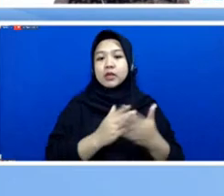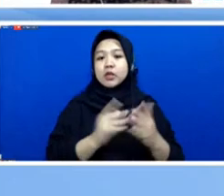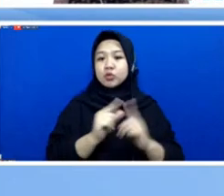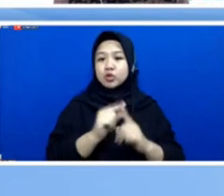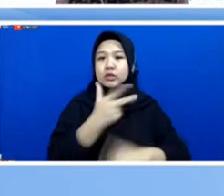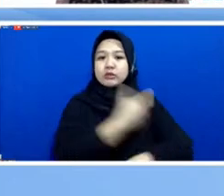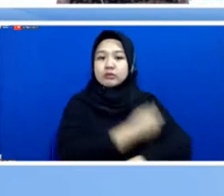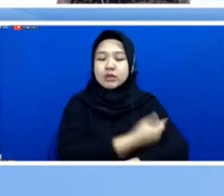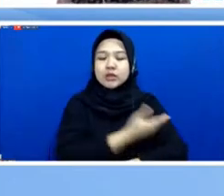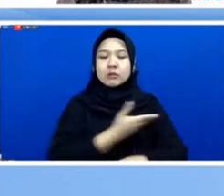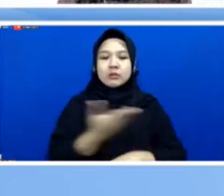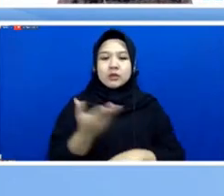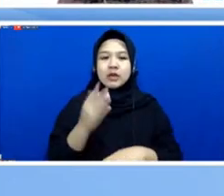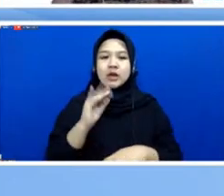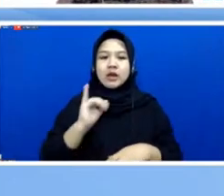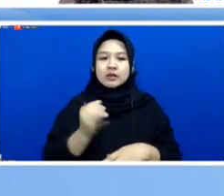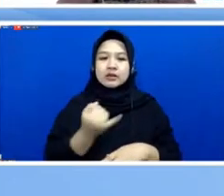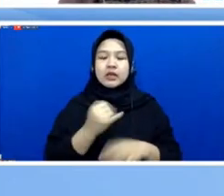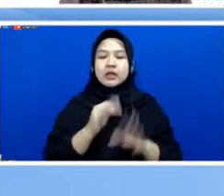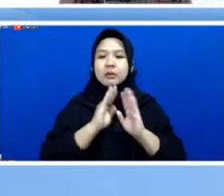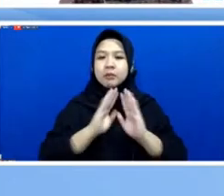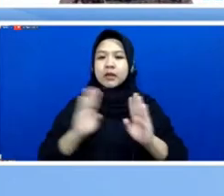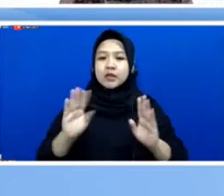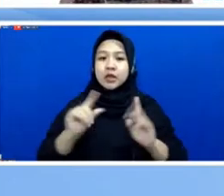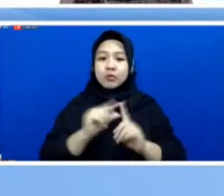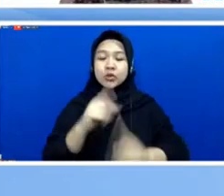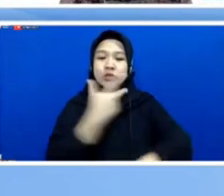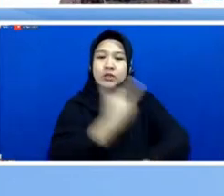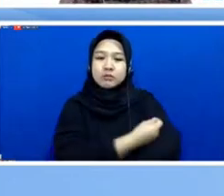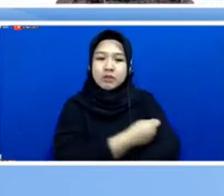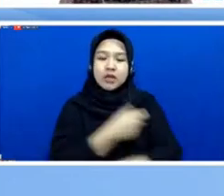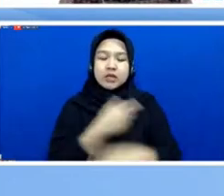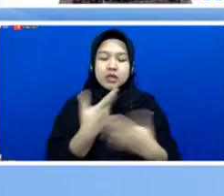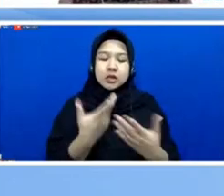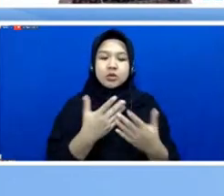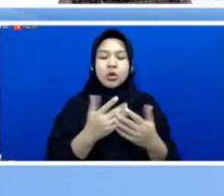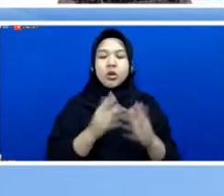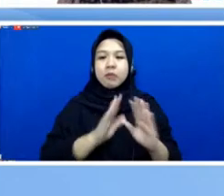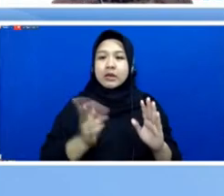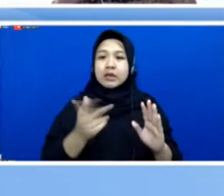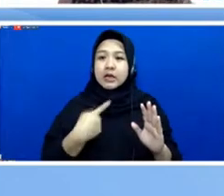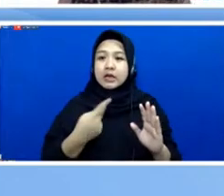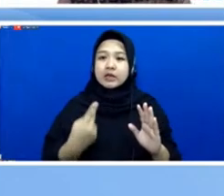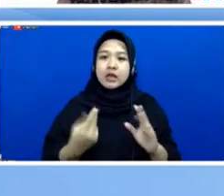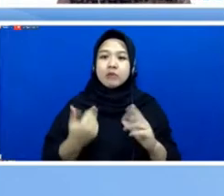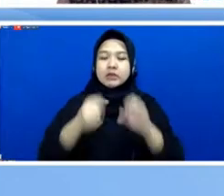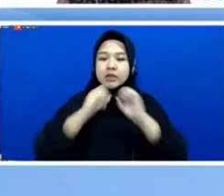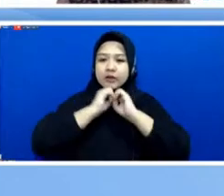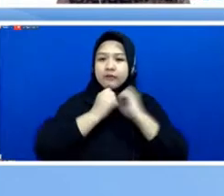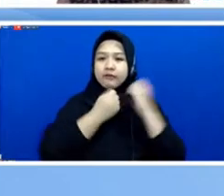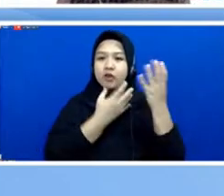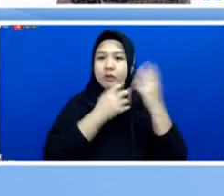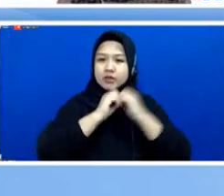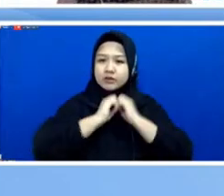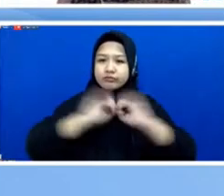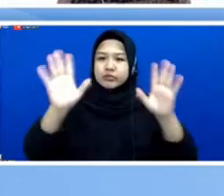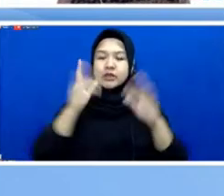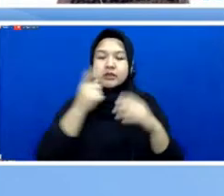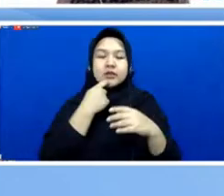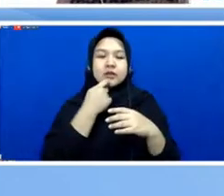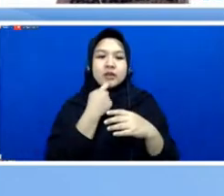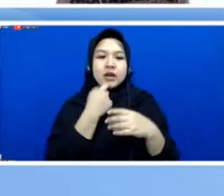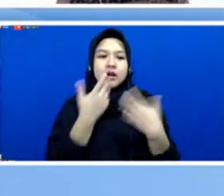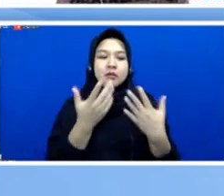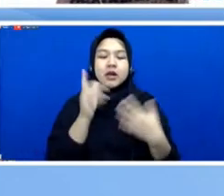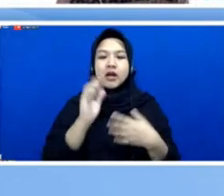dan mereka menjadi media puskesmas atau menjadi media bagi kita untuk mendesiminasi informasi tentang hal-hal yang